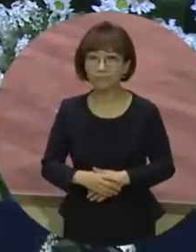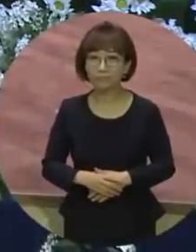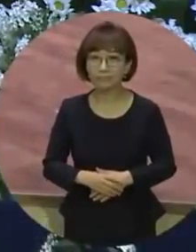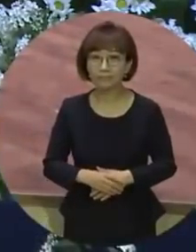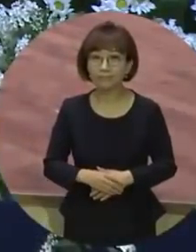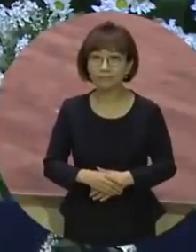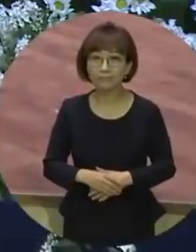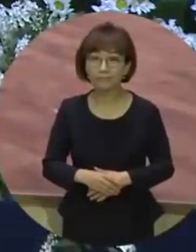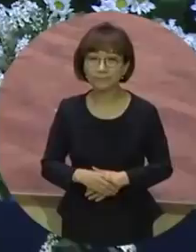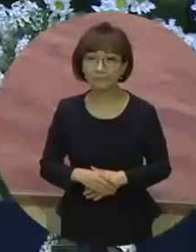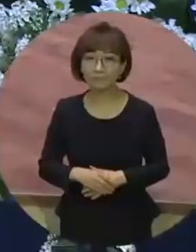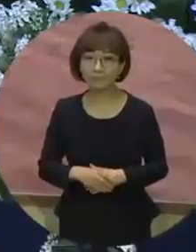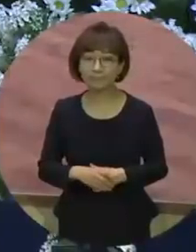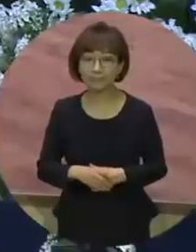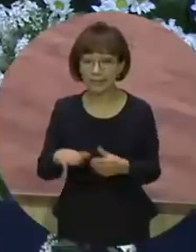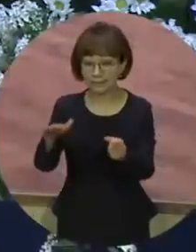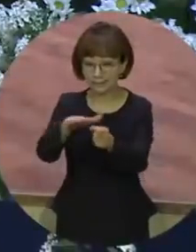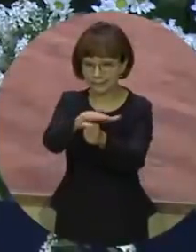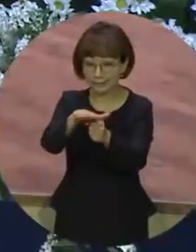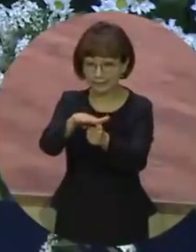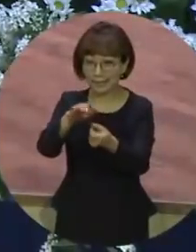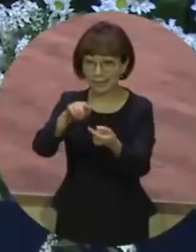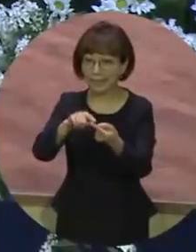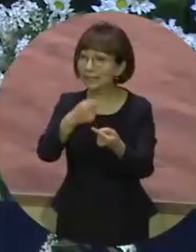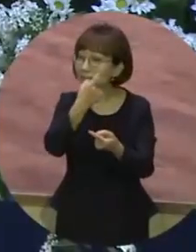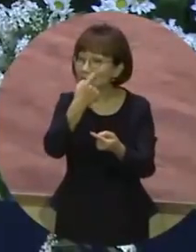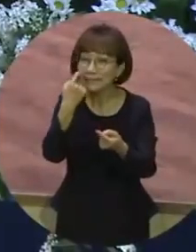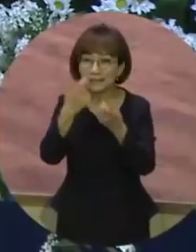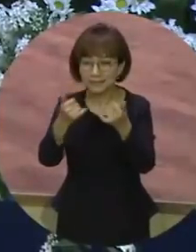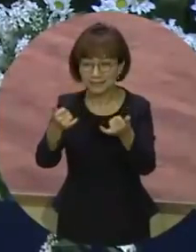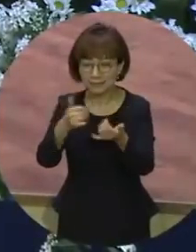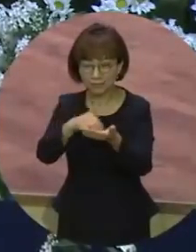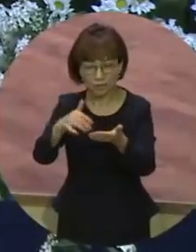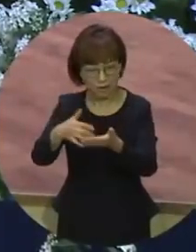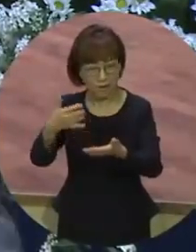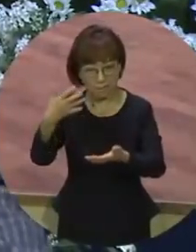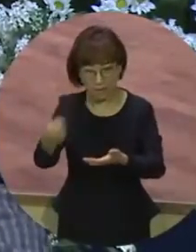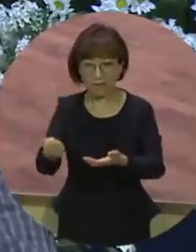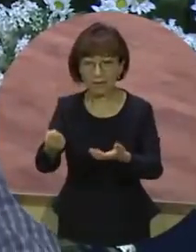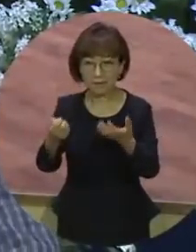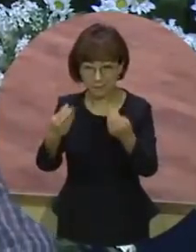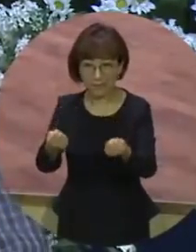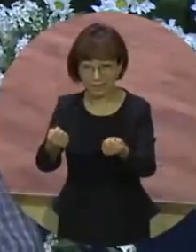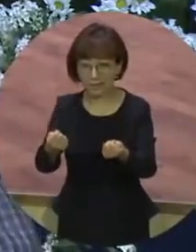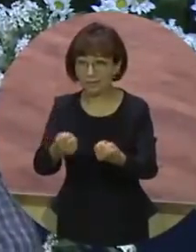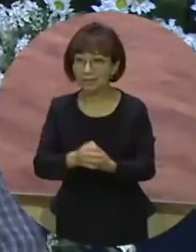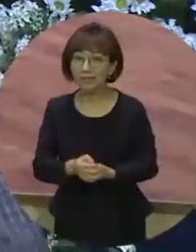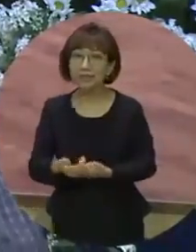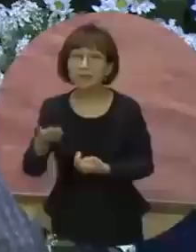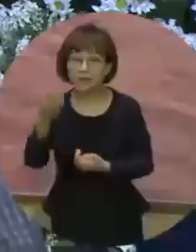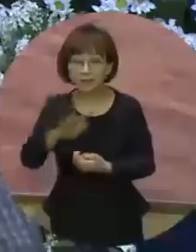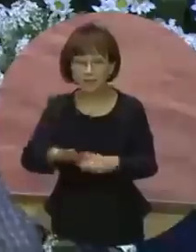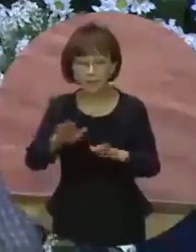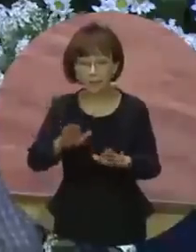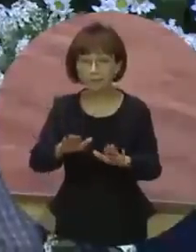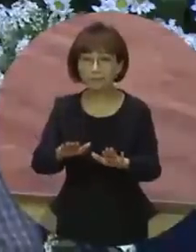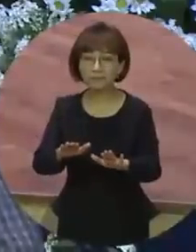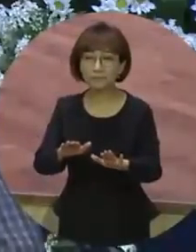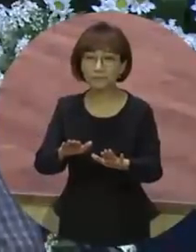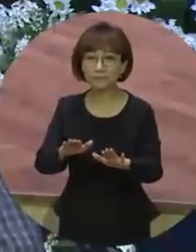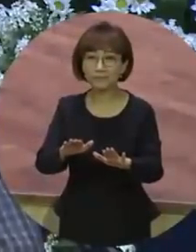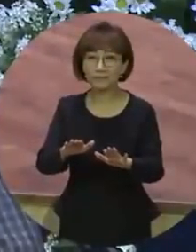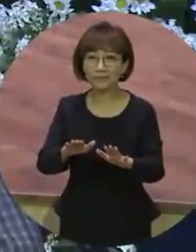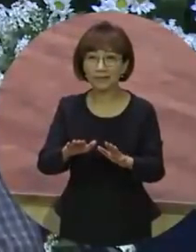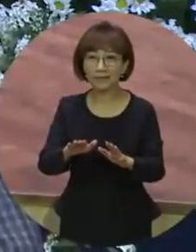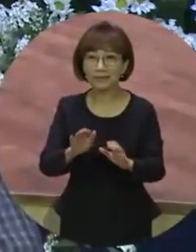사랑에 대한 정의는 셀 수 없이 많이 있는데요. 근데 아주 재미있지만은 우리에게 교훈을 주는 사랑의 정의가 있어요.